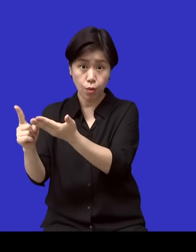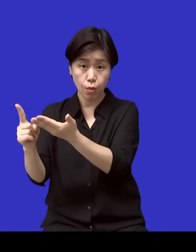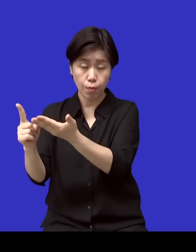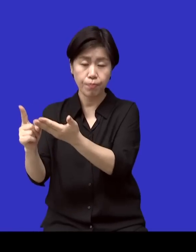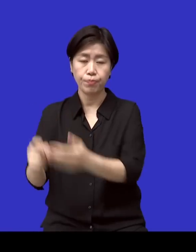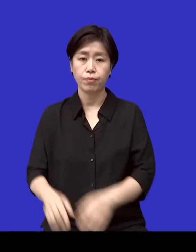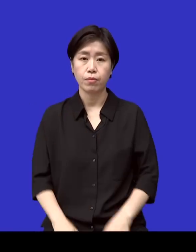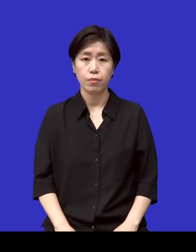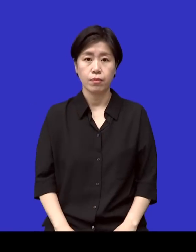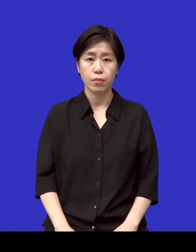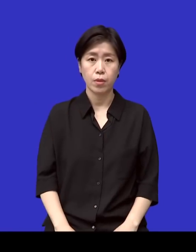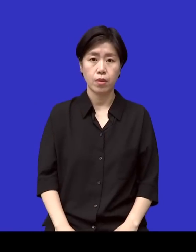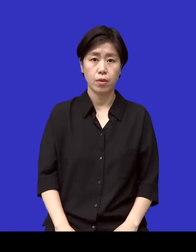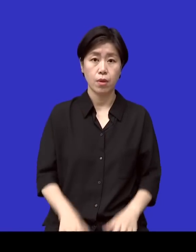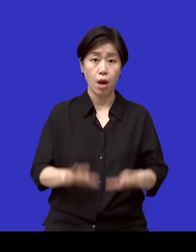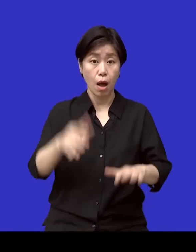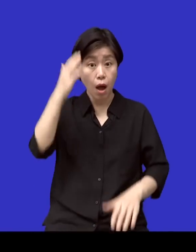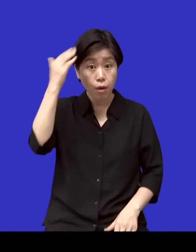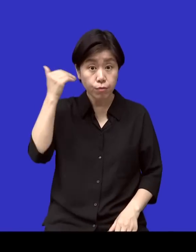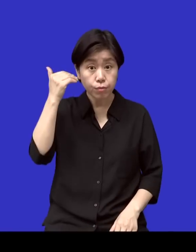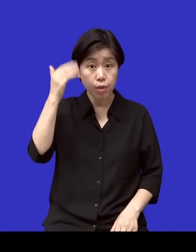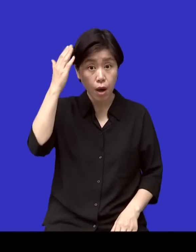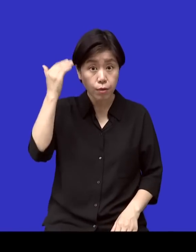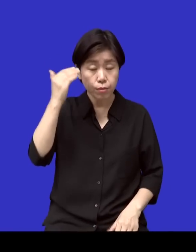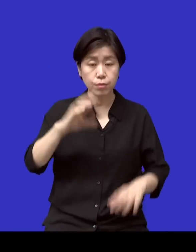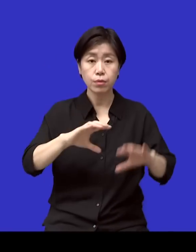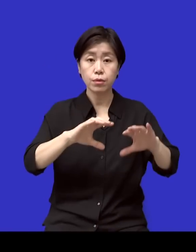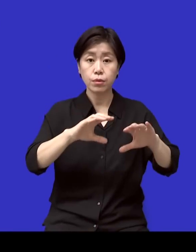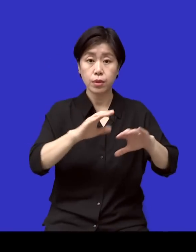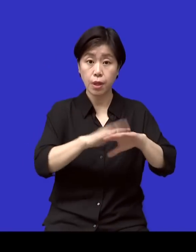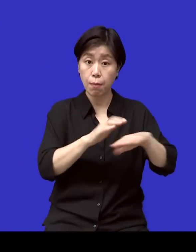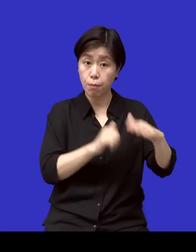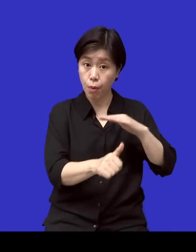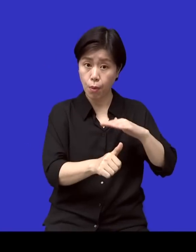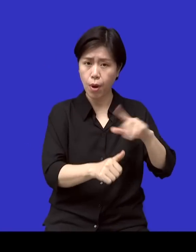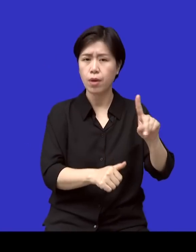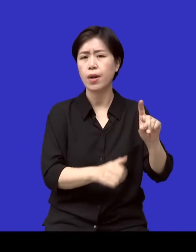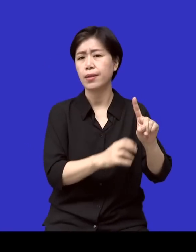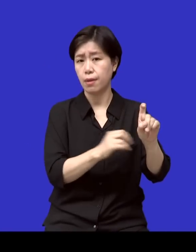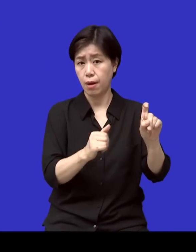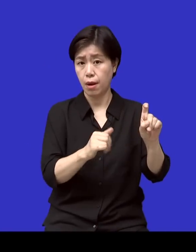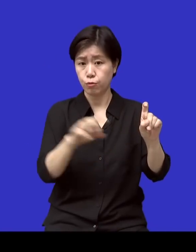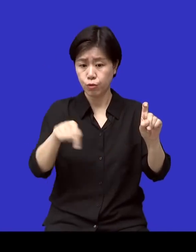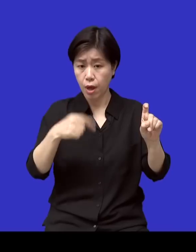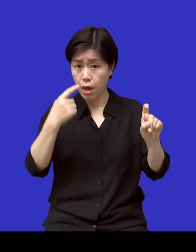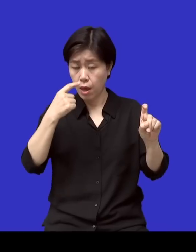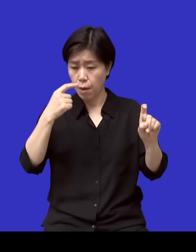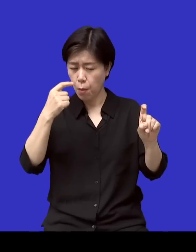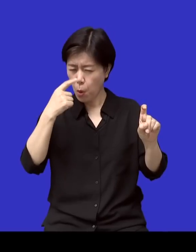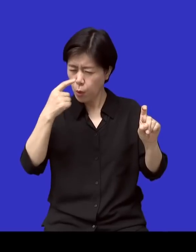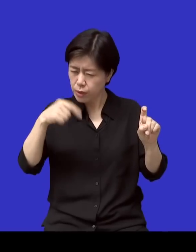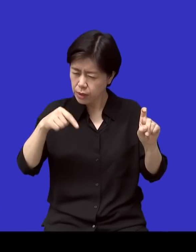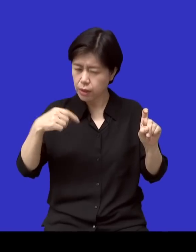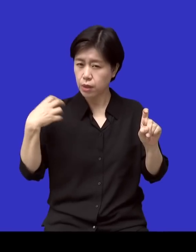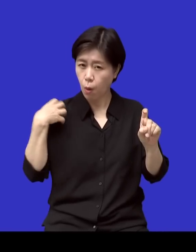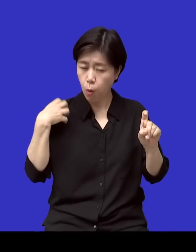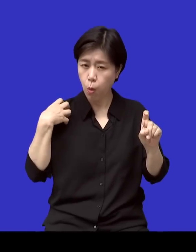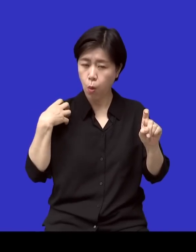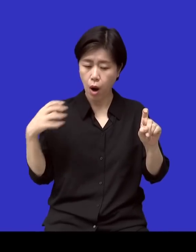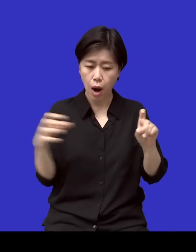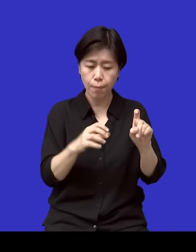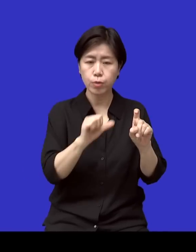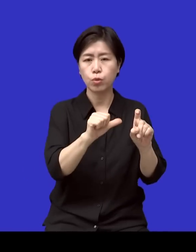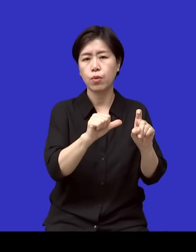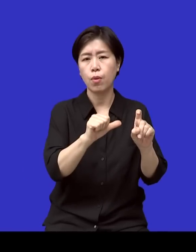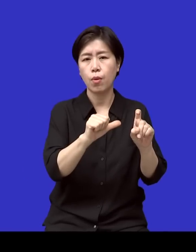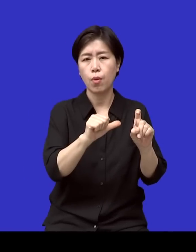이제 국가대표가 11명인데 선수가 네. 거기에 이제 코치님들, 감독님들 해서 5분 이렇게.